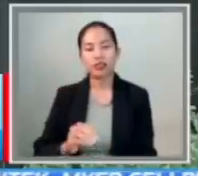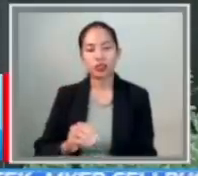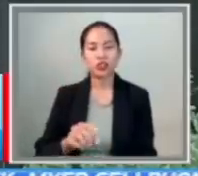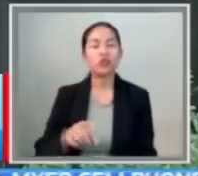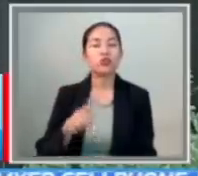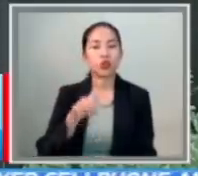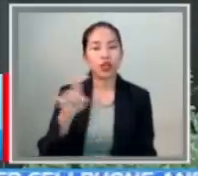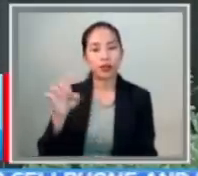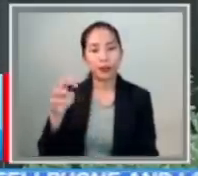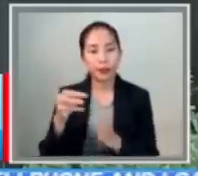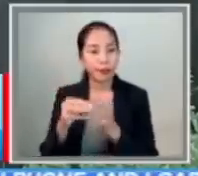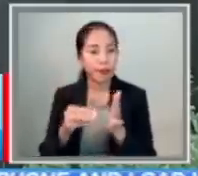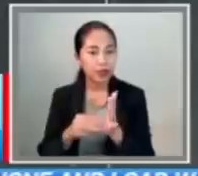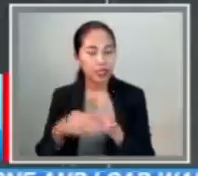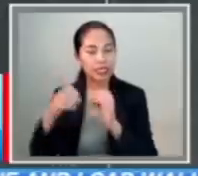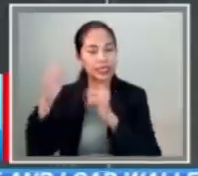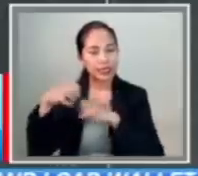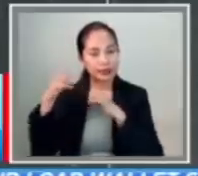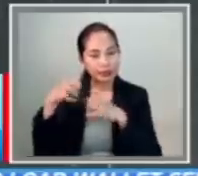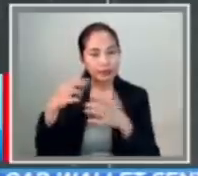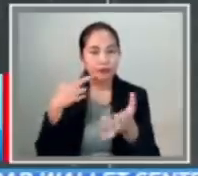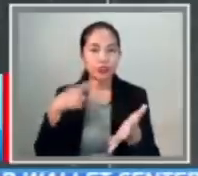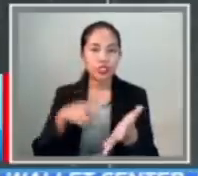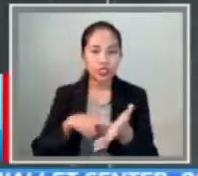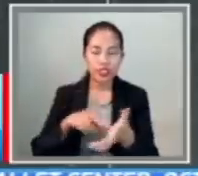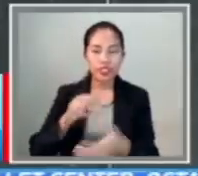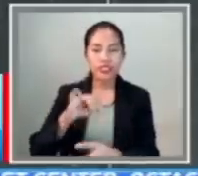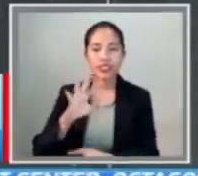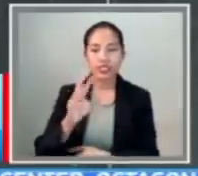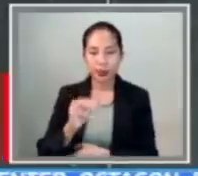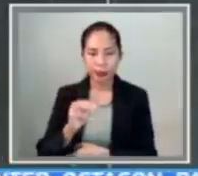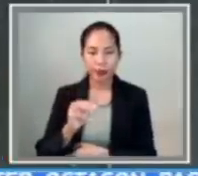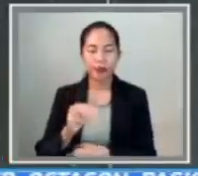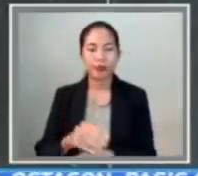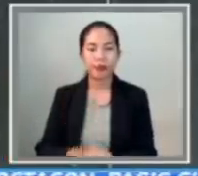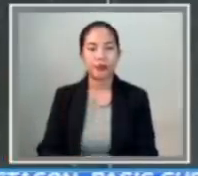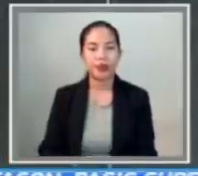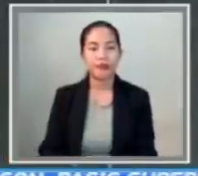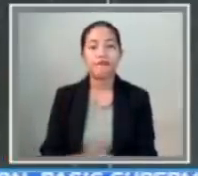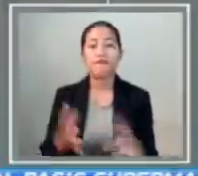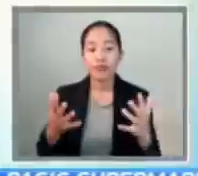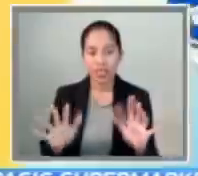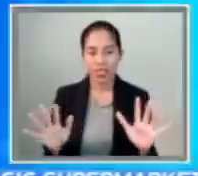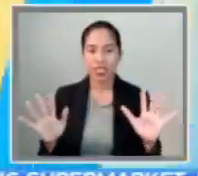niyang magpaparehistro ng SIM ang nakapagparehistro na.